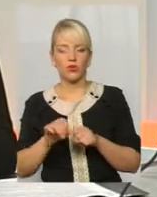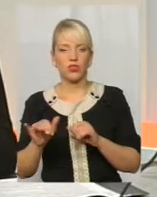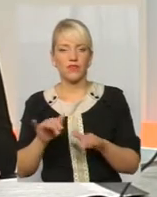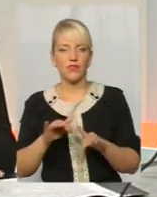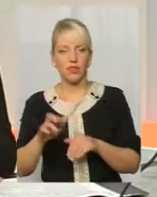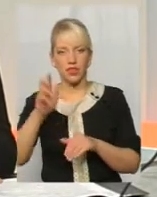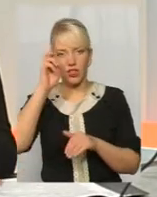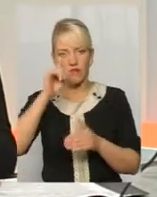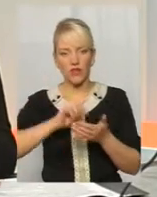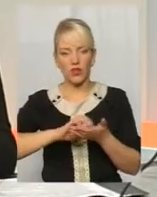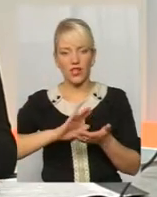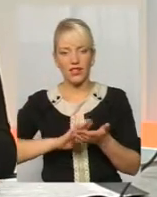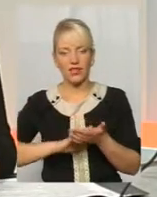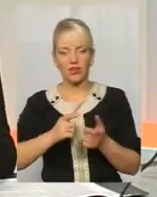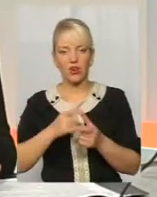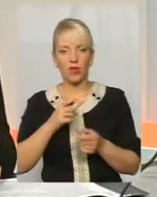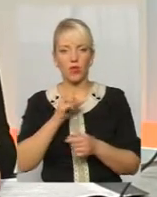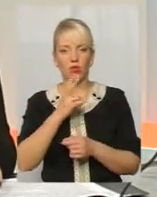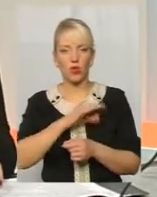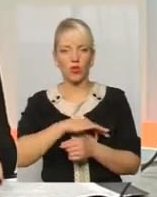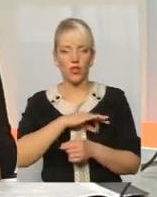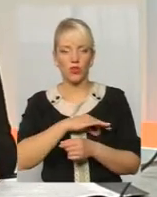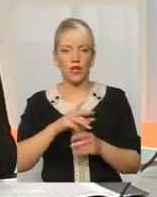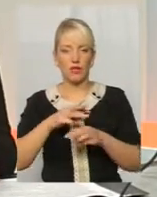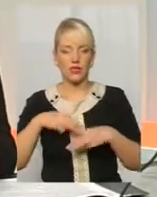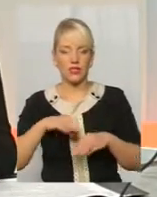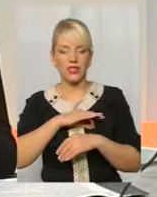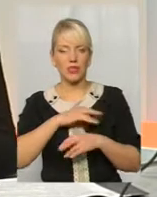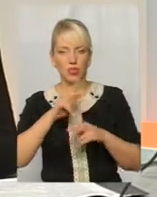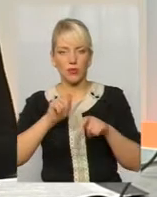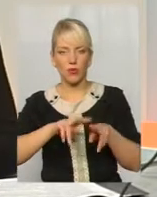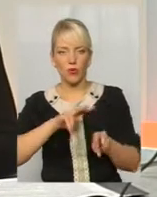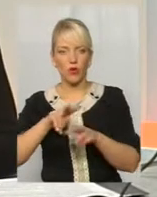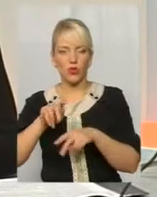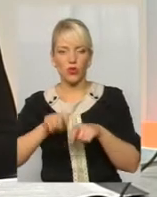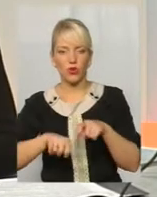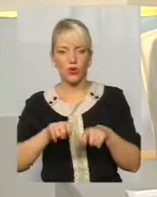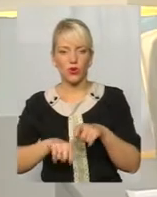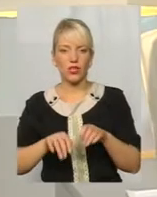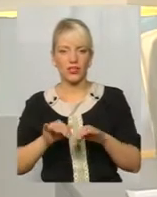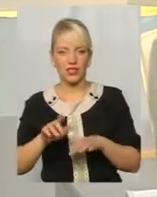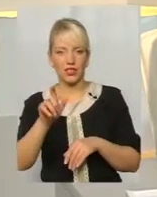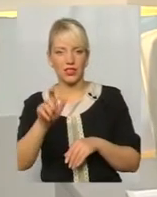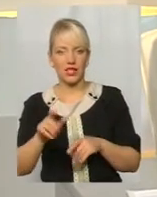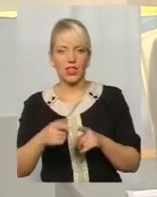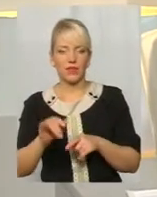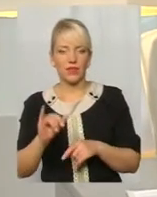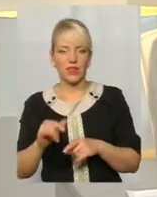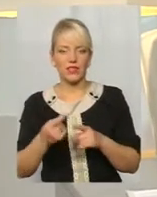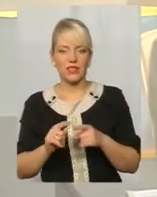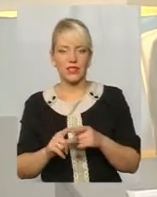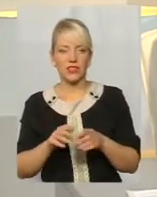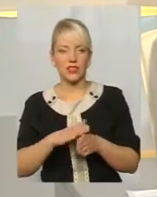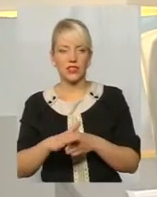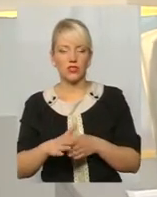державного реєстратора чи нотаріуса. Міністерство юстиції проводить моніторинг дій реєстратора, і це